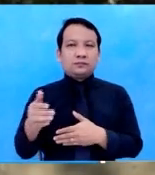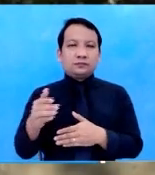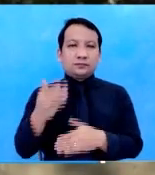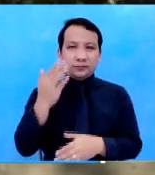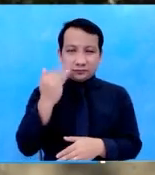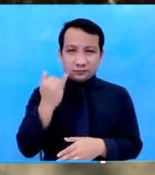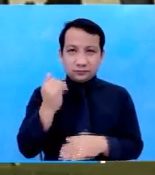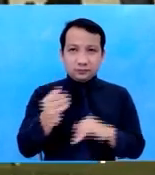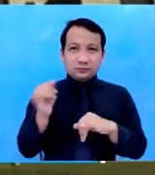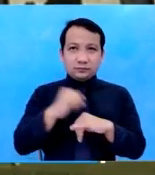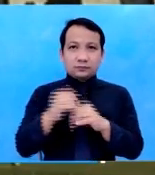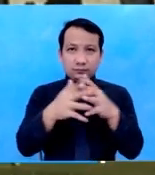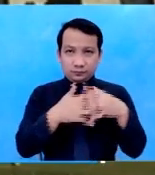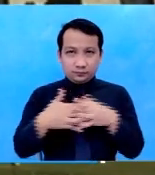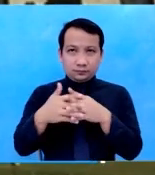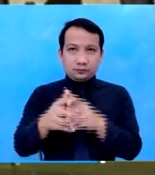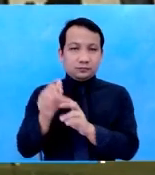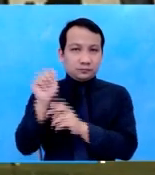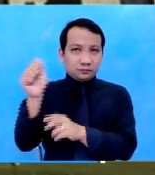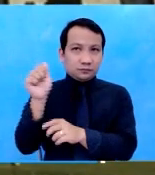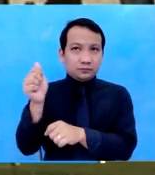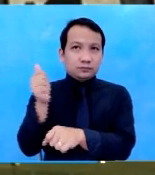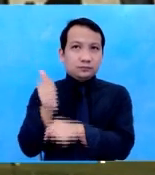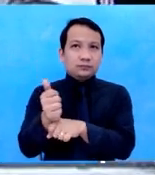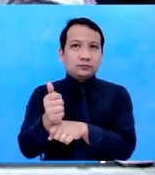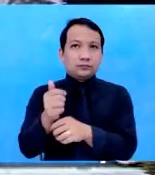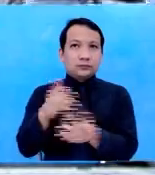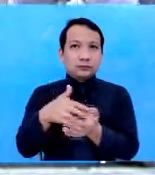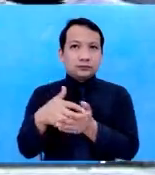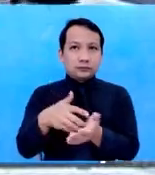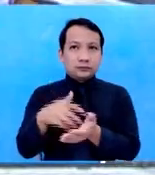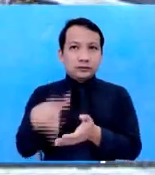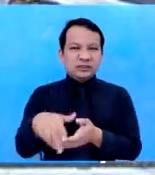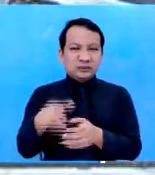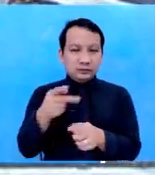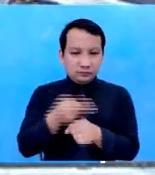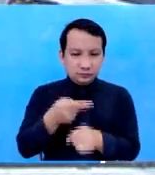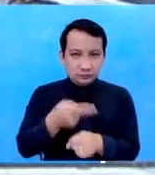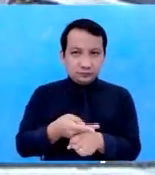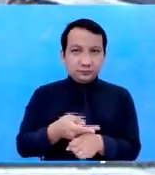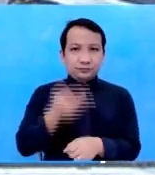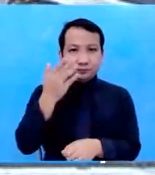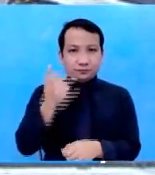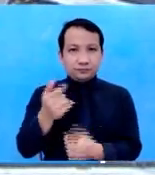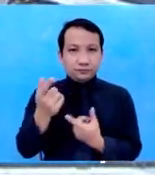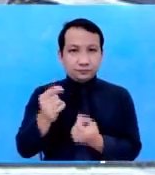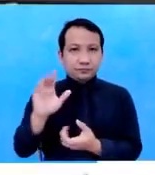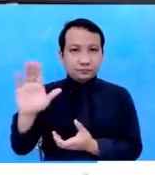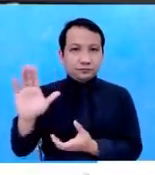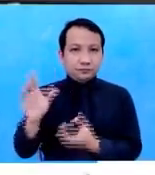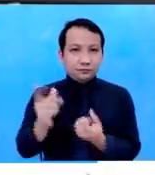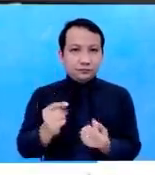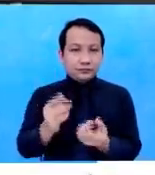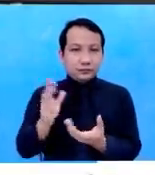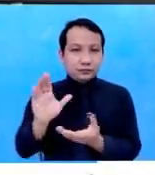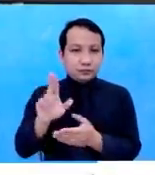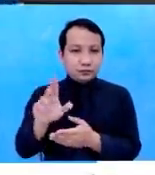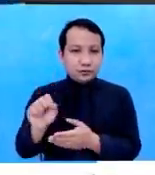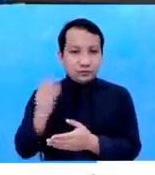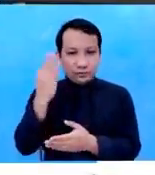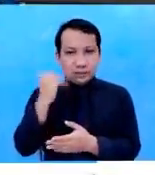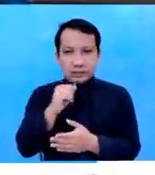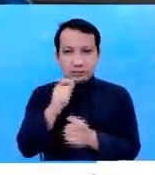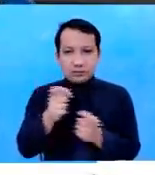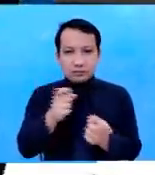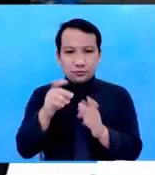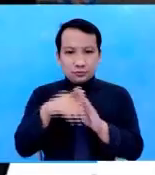ng Amerika pa rin ang itinuturong dahilan sa paghina ng piso. Hakbang ito ng Estados Unidos laban sa paglobo ng inflation doon. Dahil sa mas